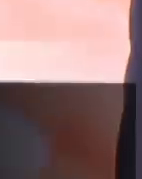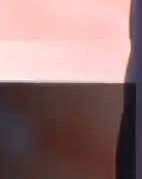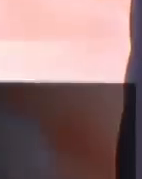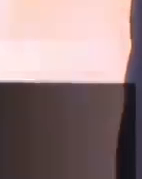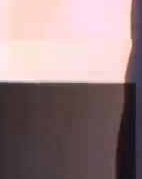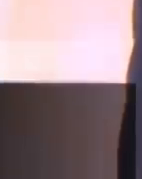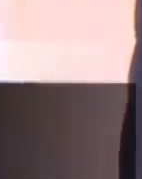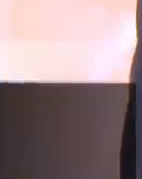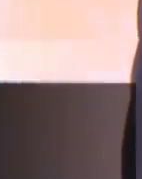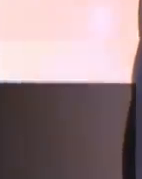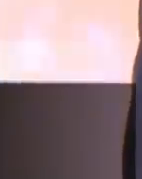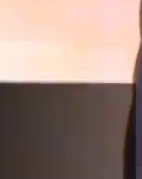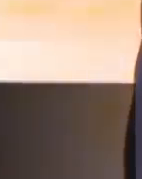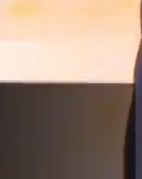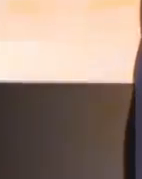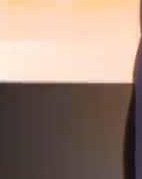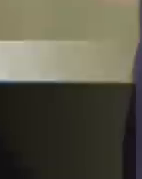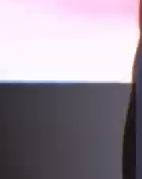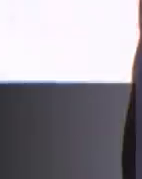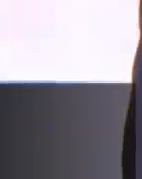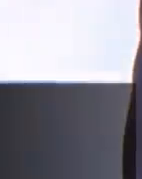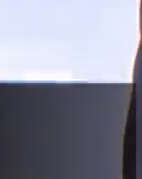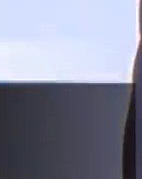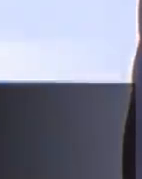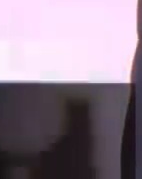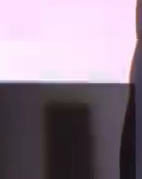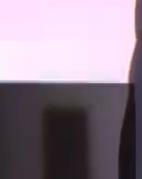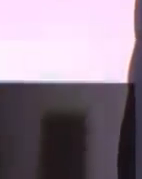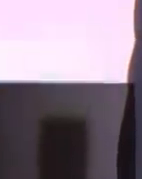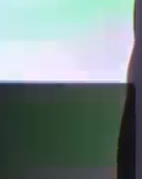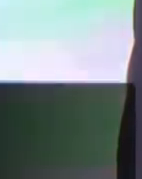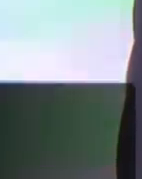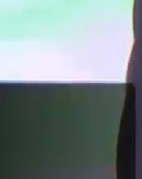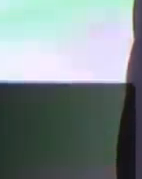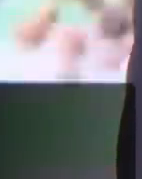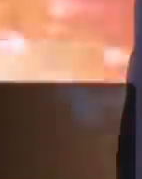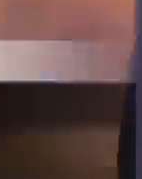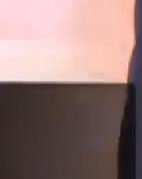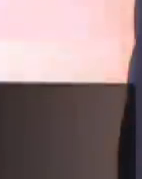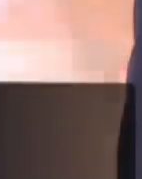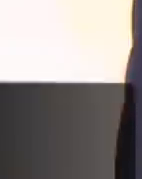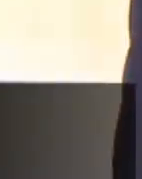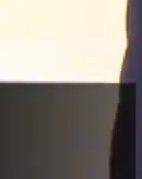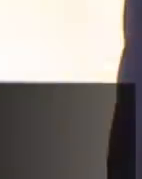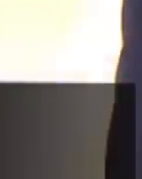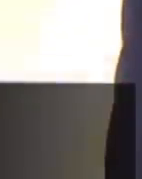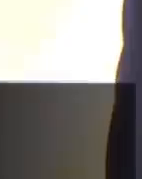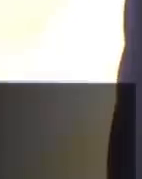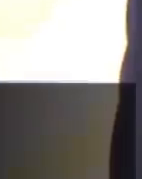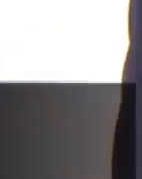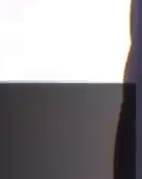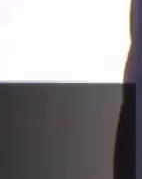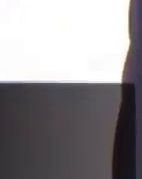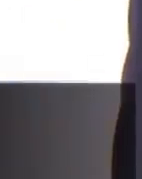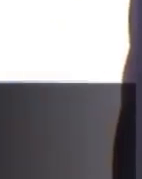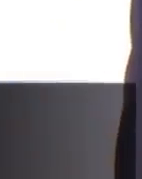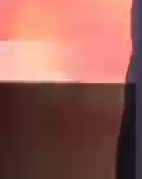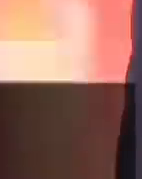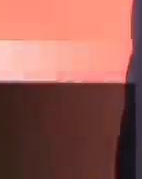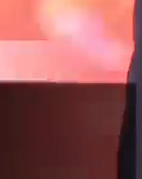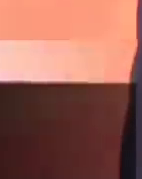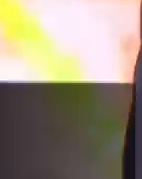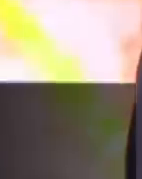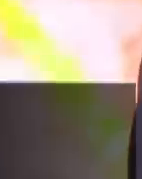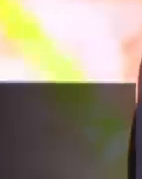국민 다수를 대변하지 않는 방송, 비효율성 집행에 따른 무능한 경영에 대해 진솔하게 국민에게 사과하고